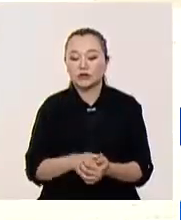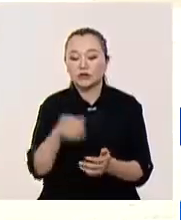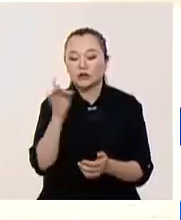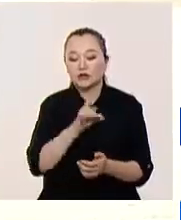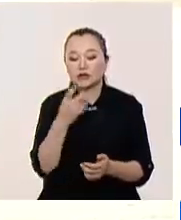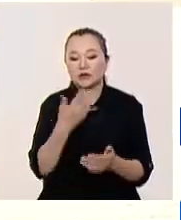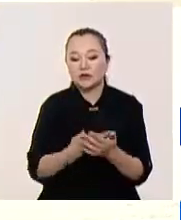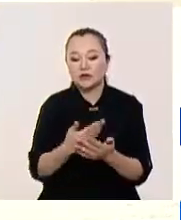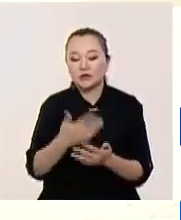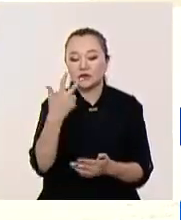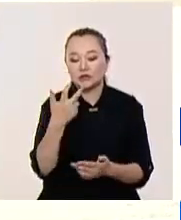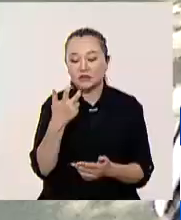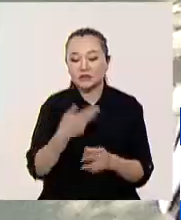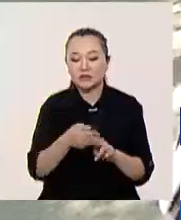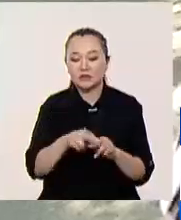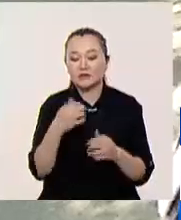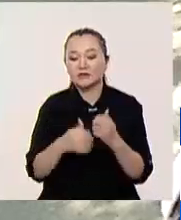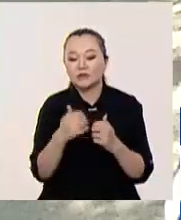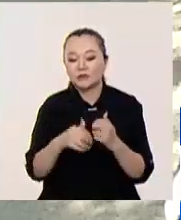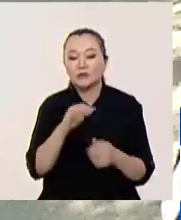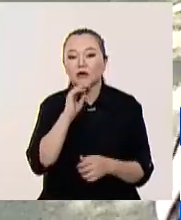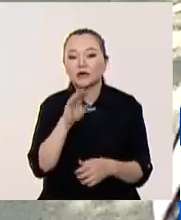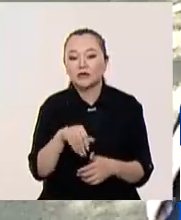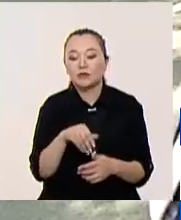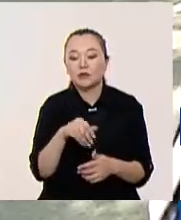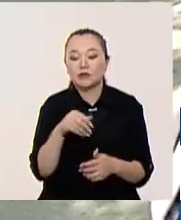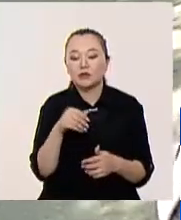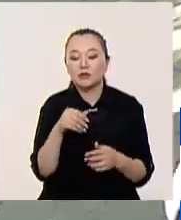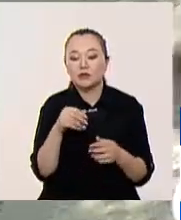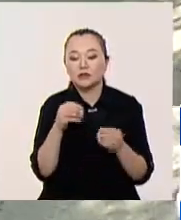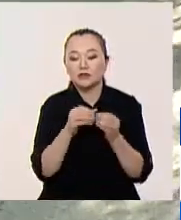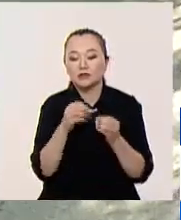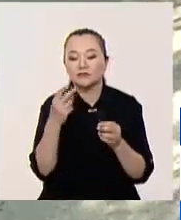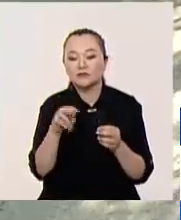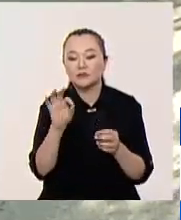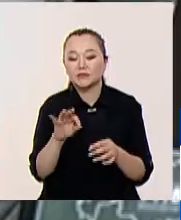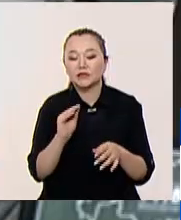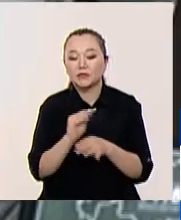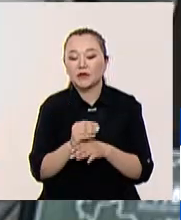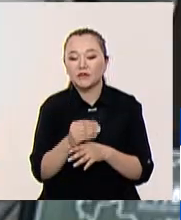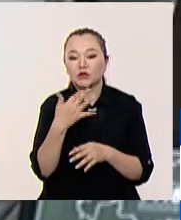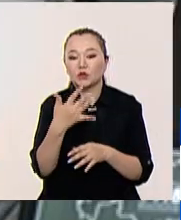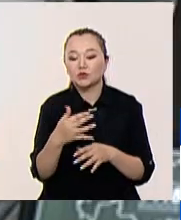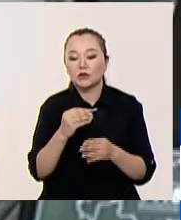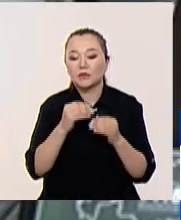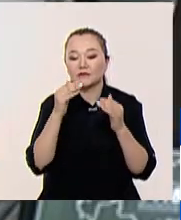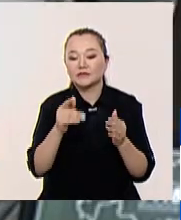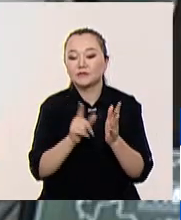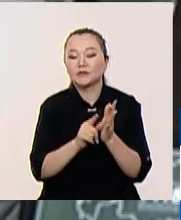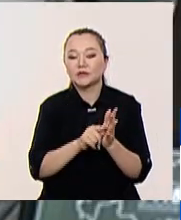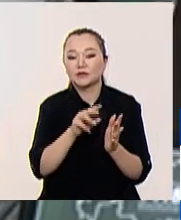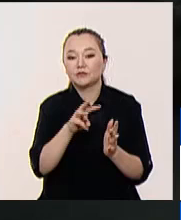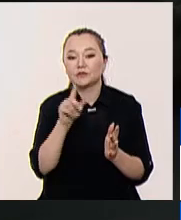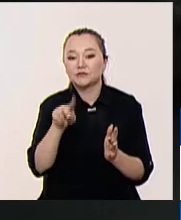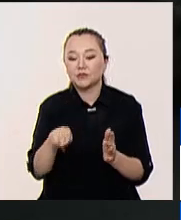300, наверное, где-то вот так. Это средний. Хотя бы, ну, 10-20% повысит. Насколько повысится размер минимальных